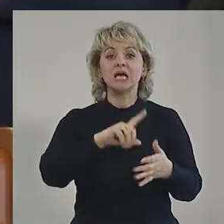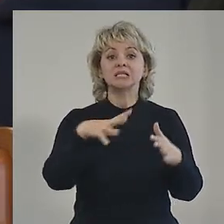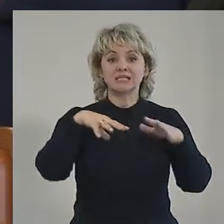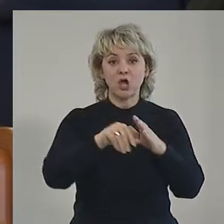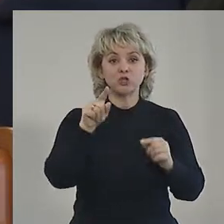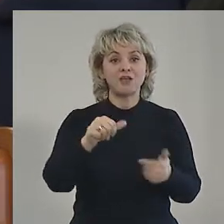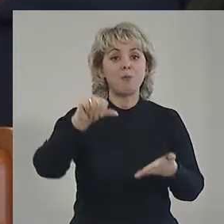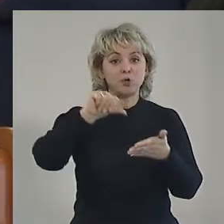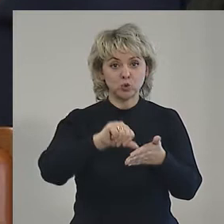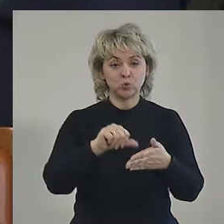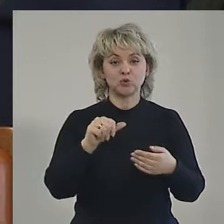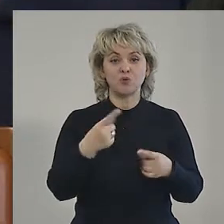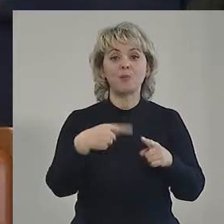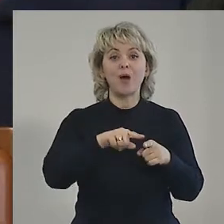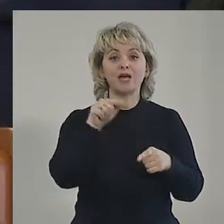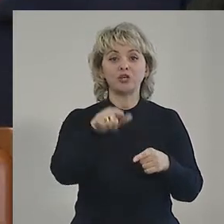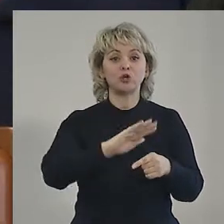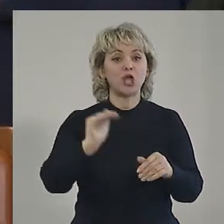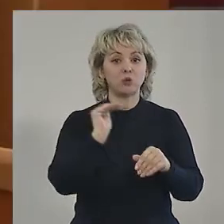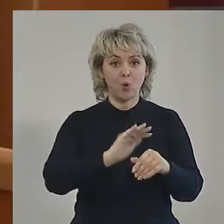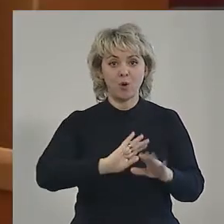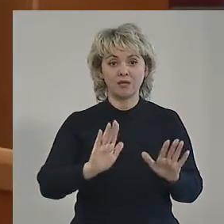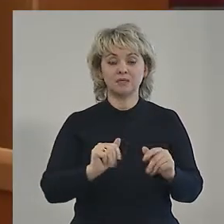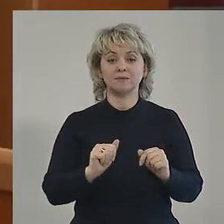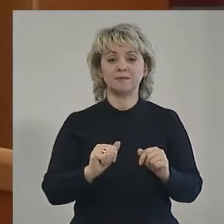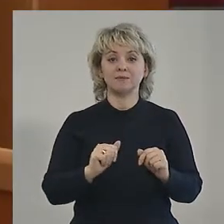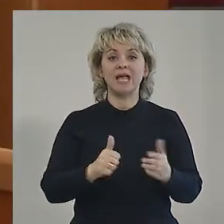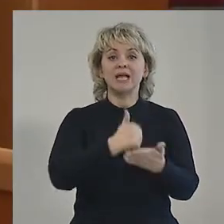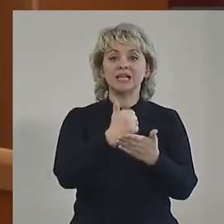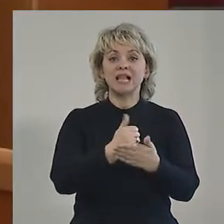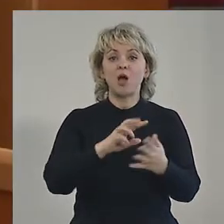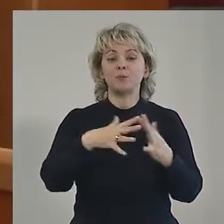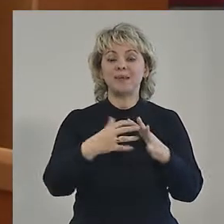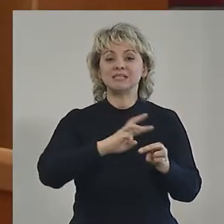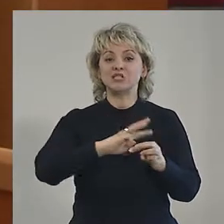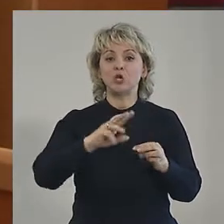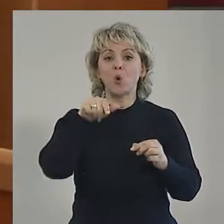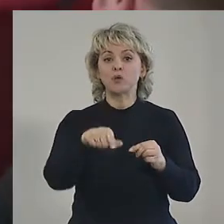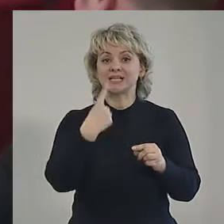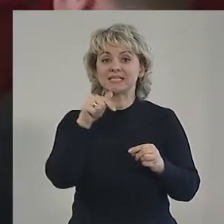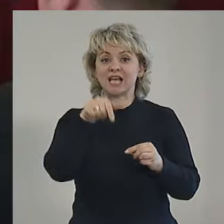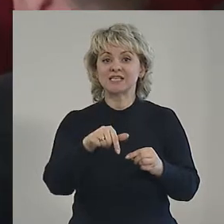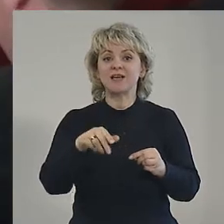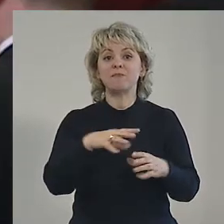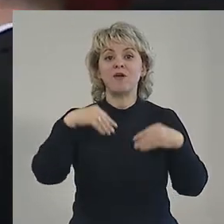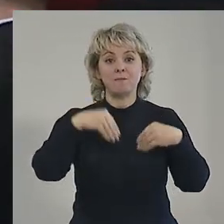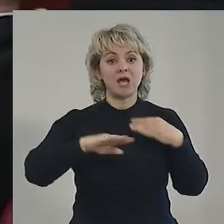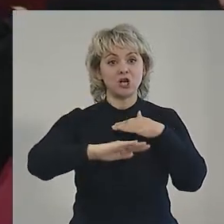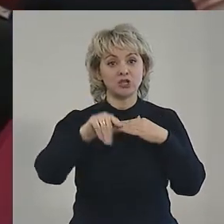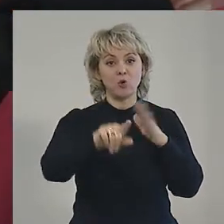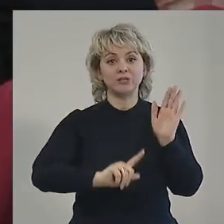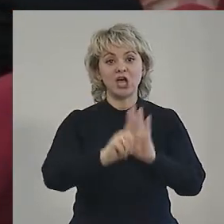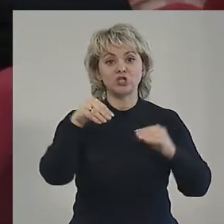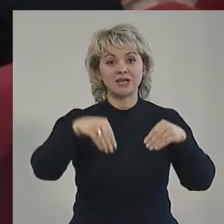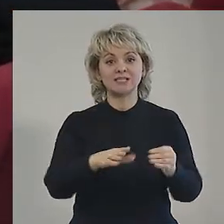вы там присутствуете, поэтому их не трогаете. Глава Минсельхоза доложил о ходе весенне-полевых работ. Начало